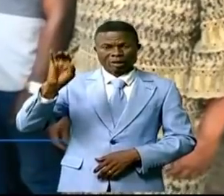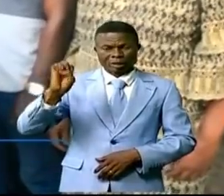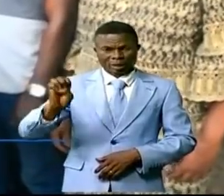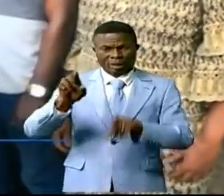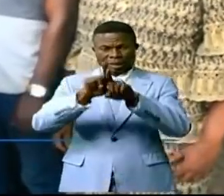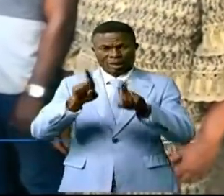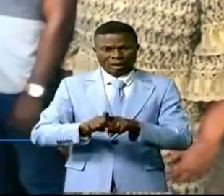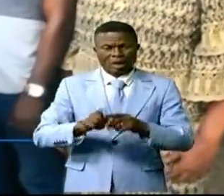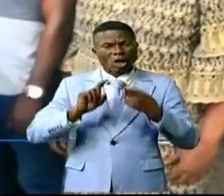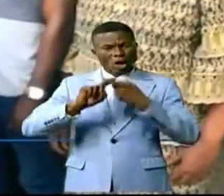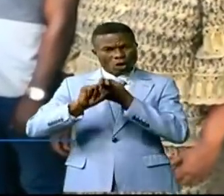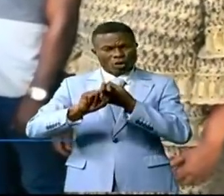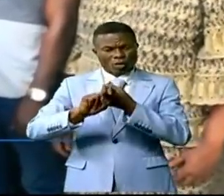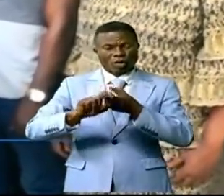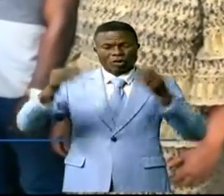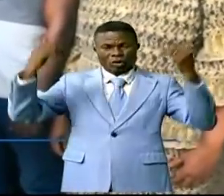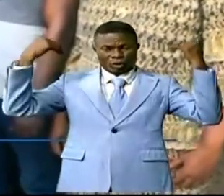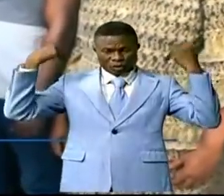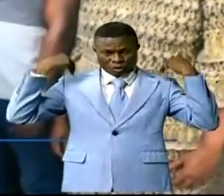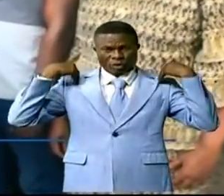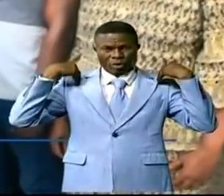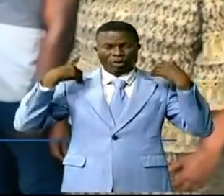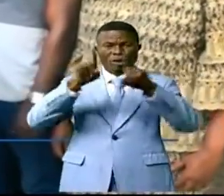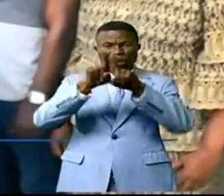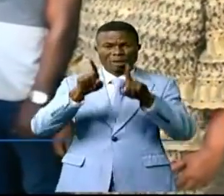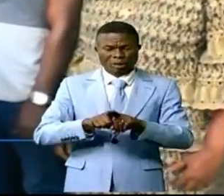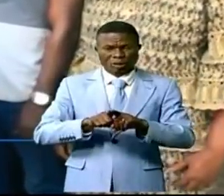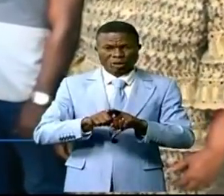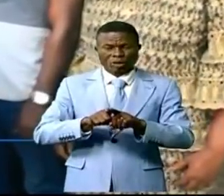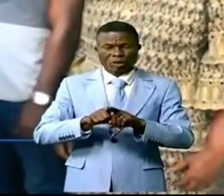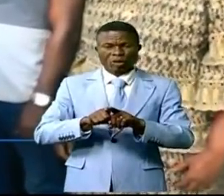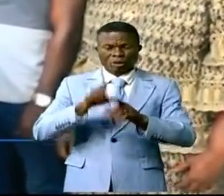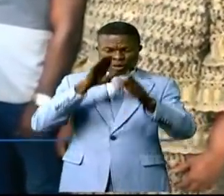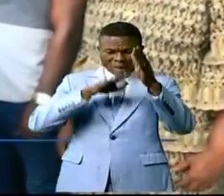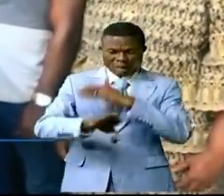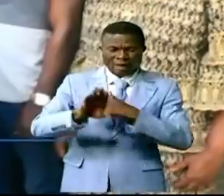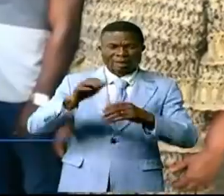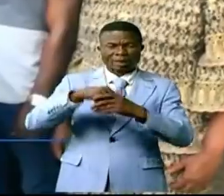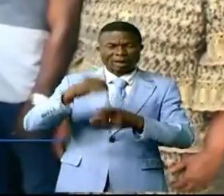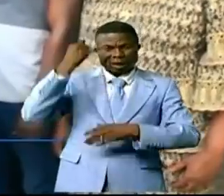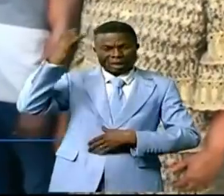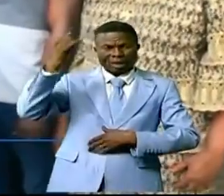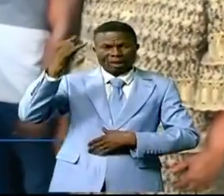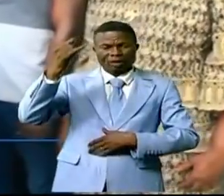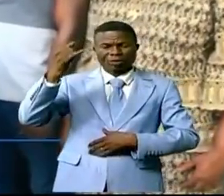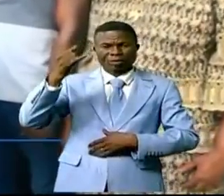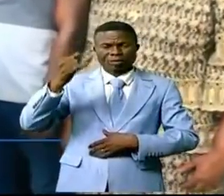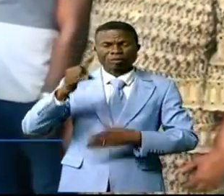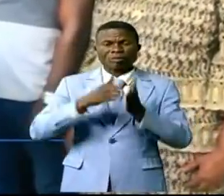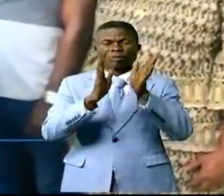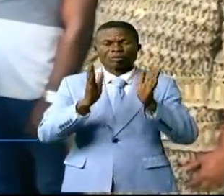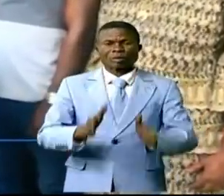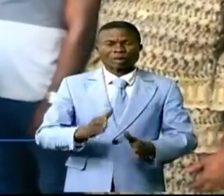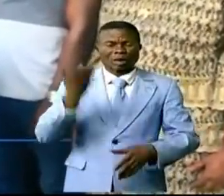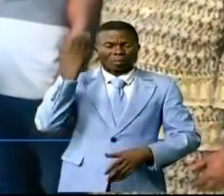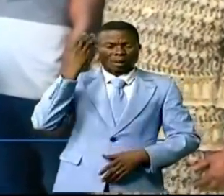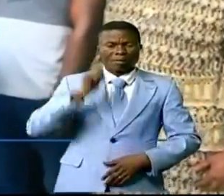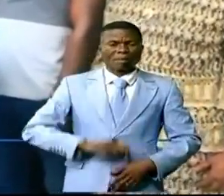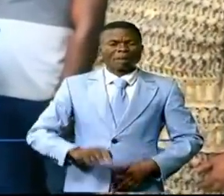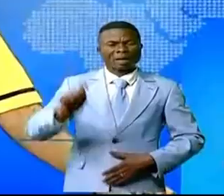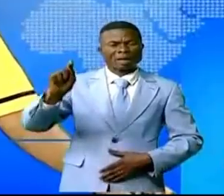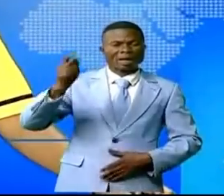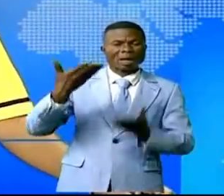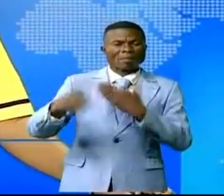la confiance du chef et l'incarnation de l'idéologie du Sprex Etienne Tshisekedi